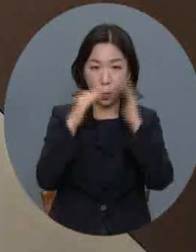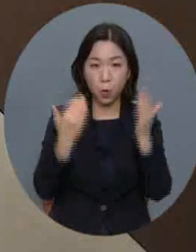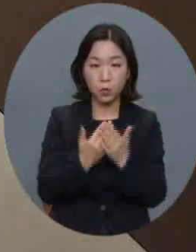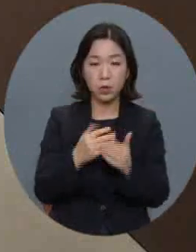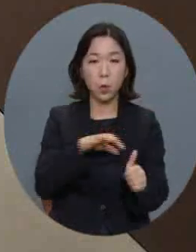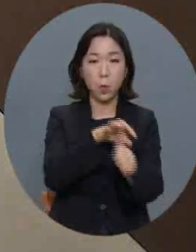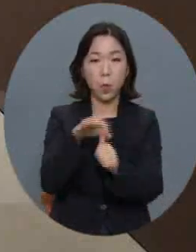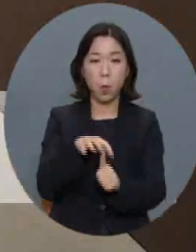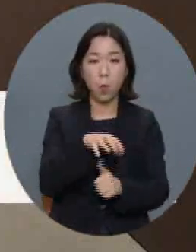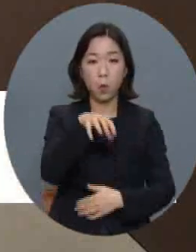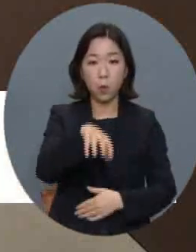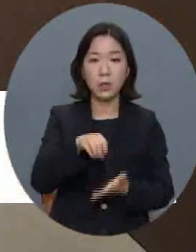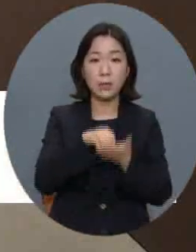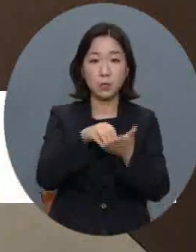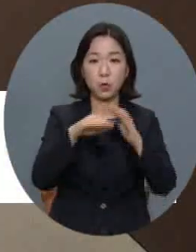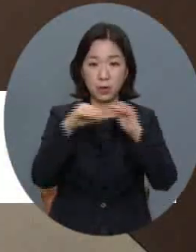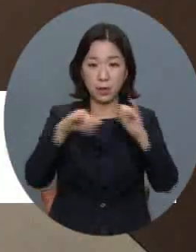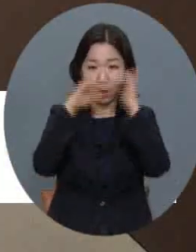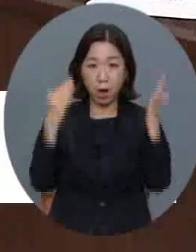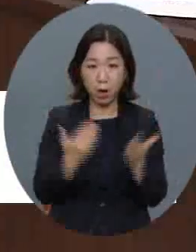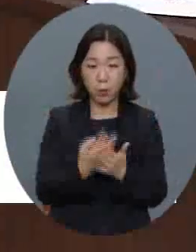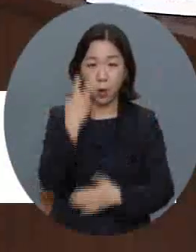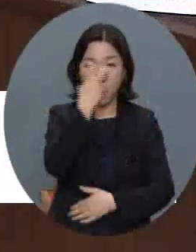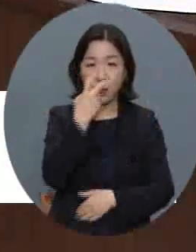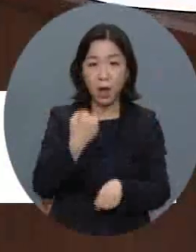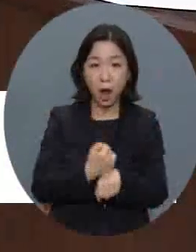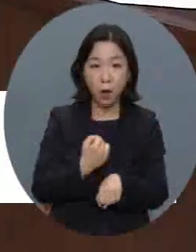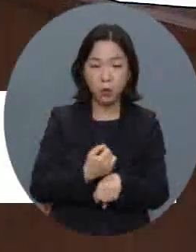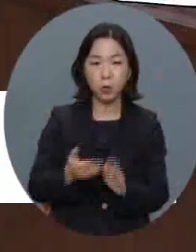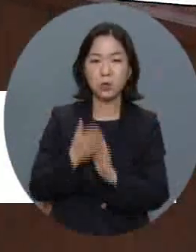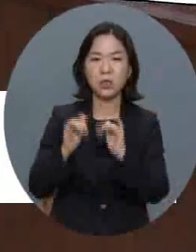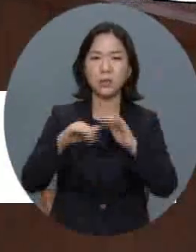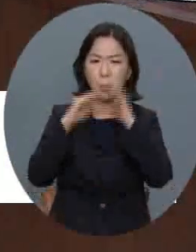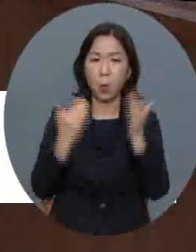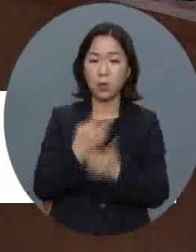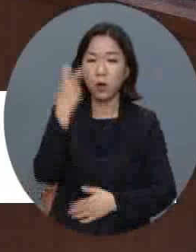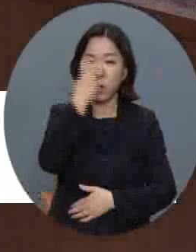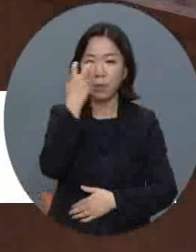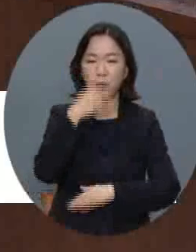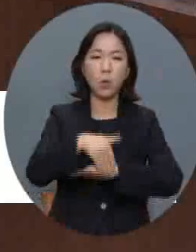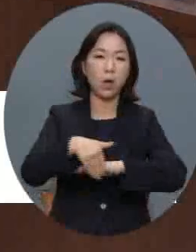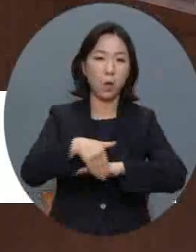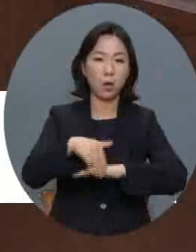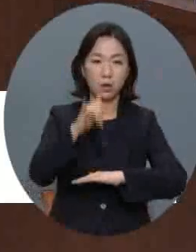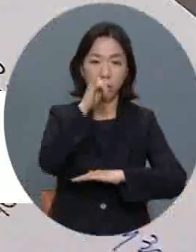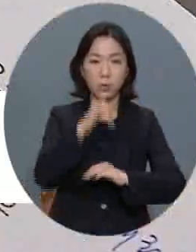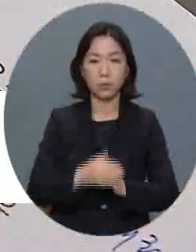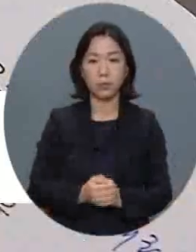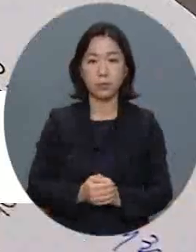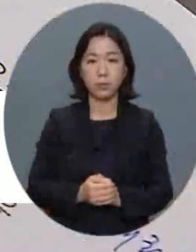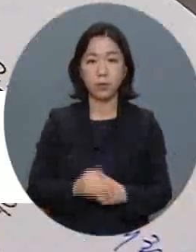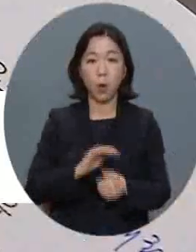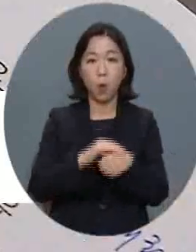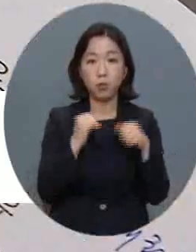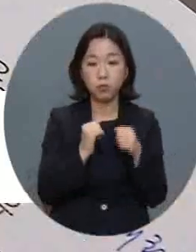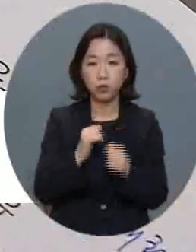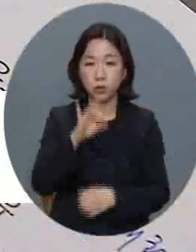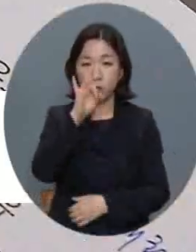보호시설 입소자 전원에 대해 검사를 하는 것은 물론 시민 전수조사까지 검토하고 있습니다.